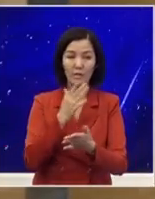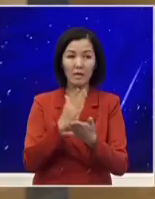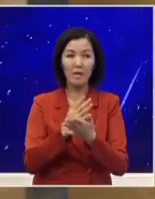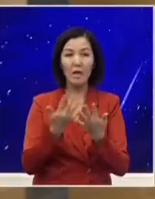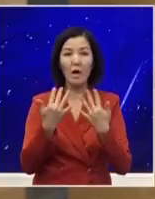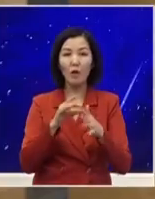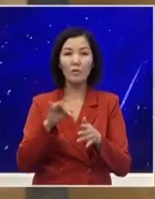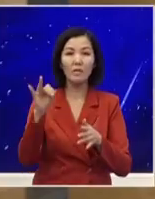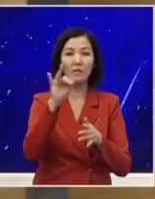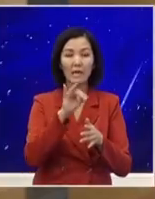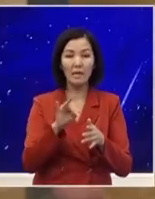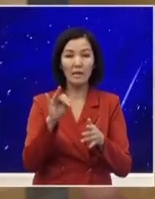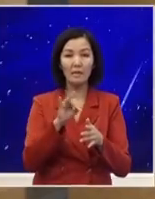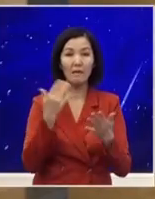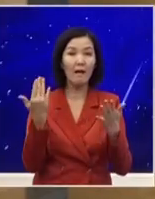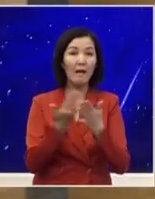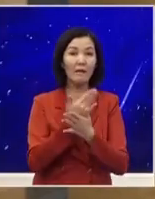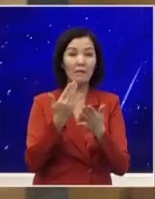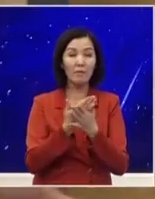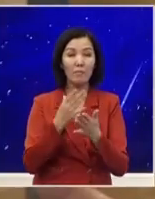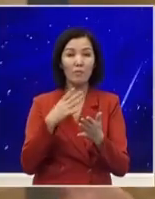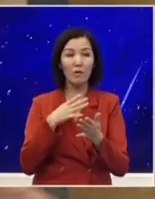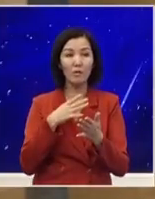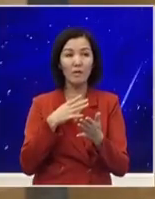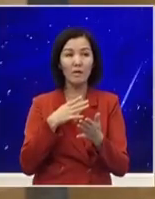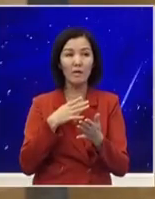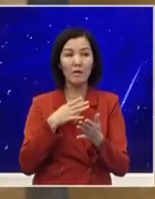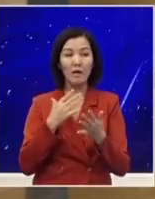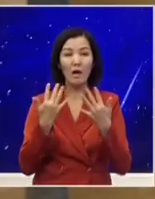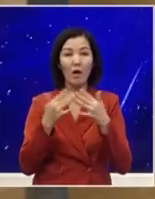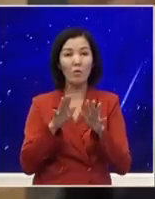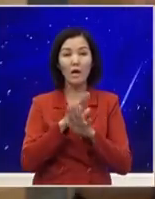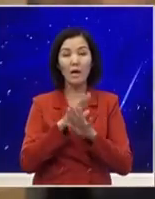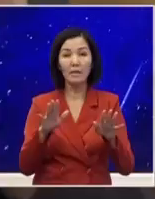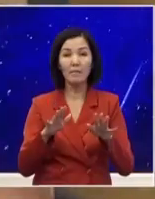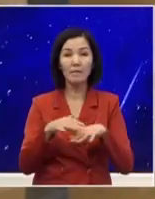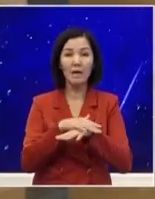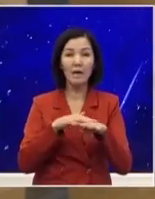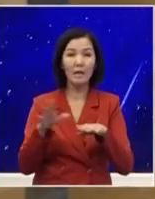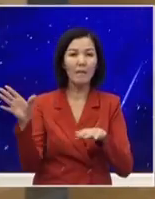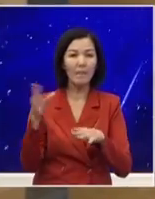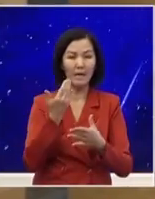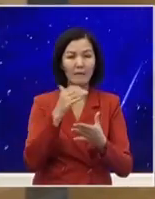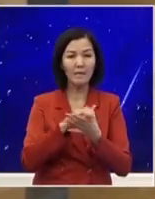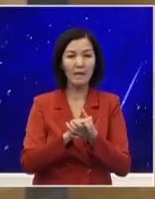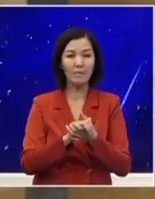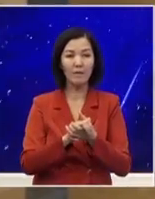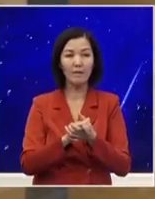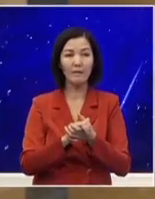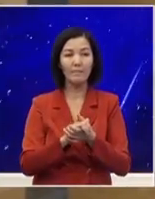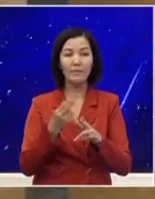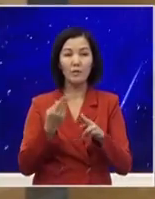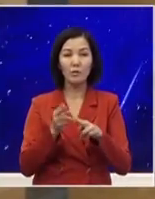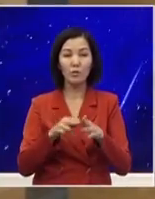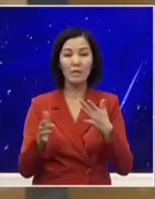ауылдың тарихының әңгіме болғаны, мұқым жұртқа, тек сол ауылға ғана емес, елге, жұртқа, бәрімізге. Міне, сондықтан